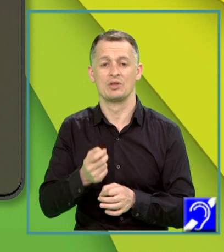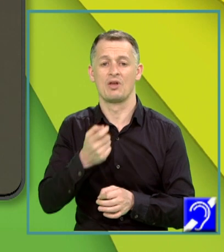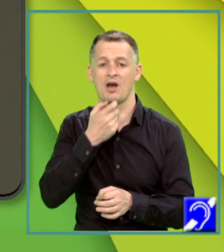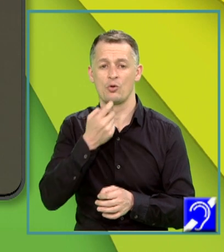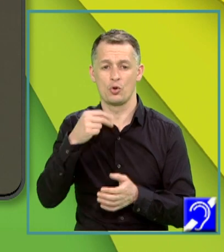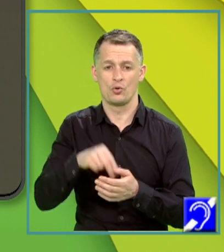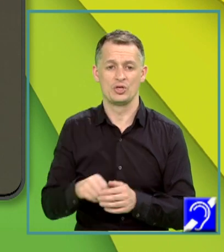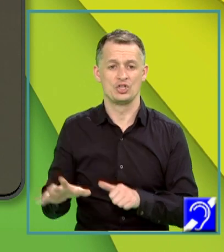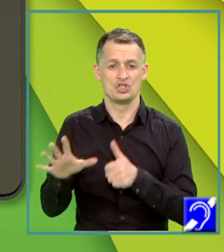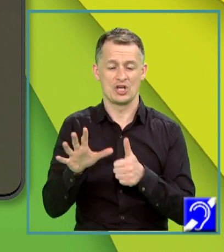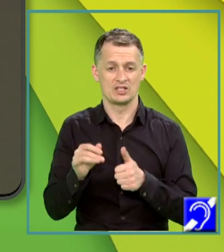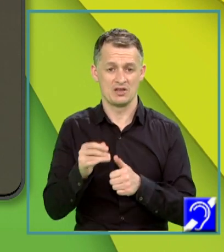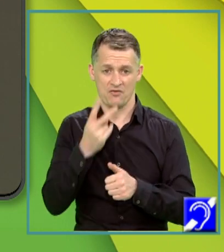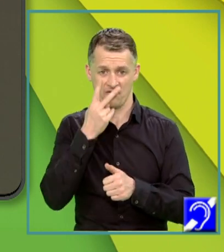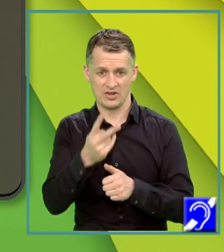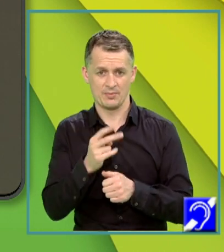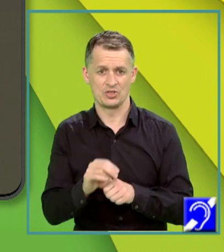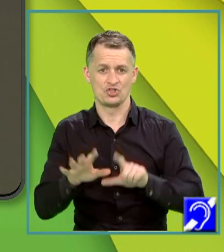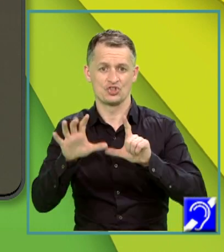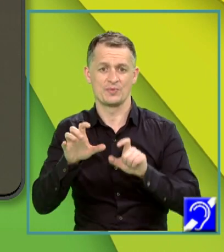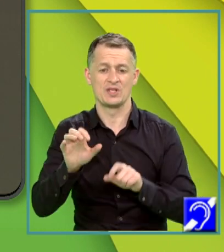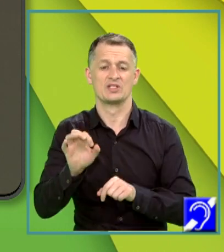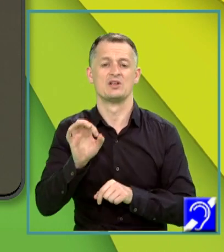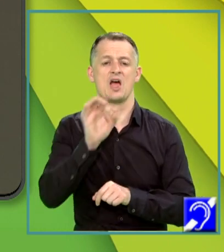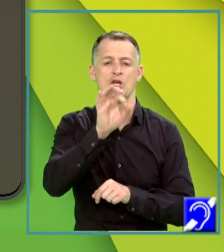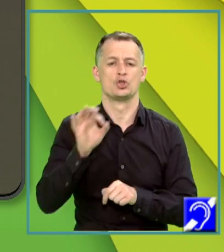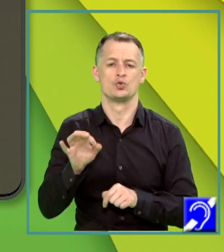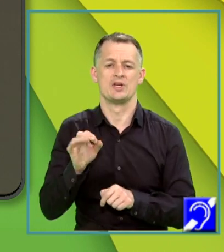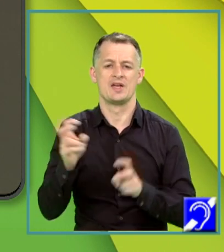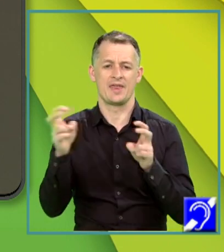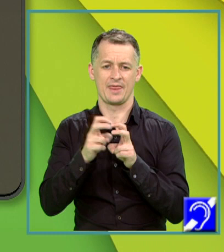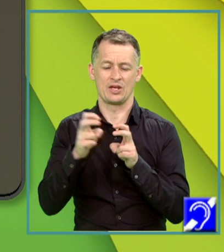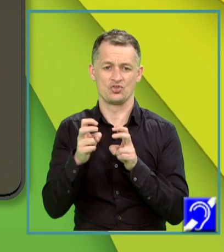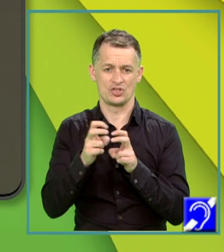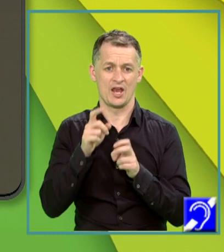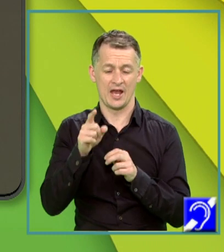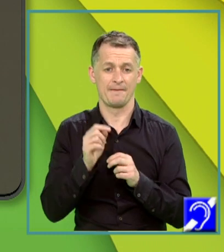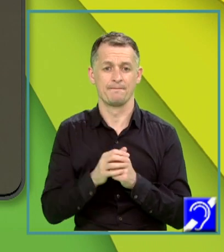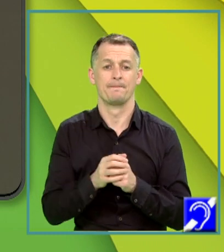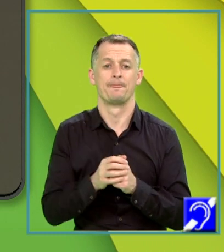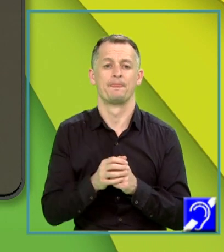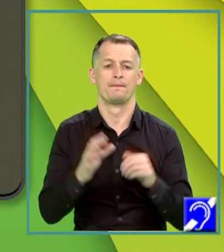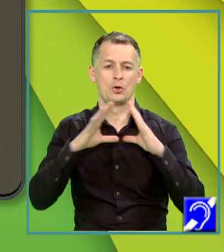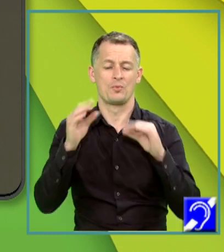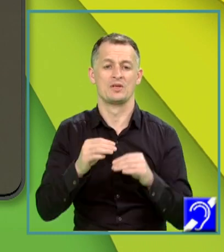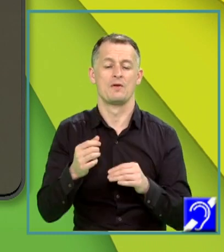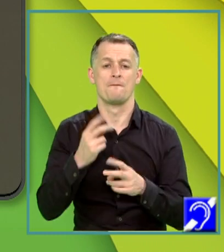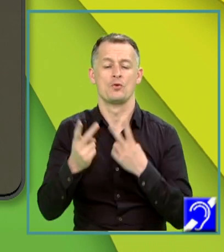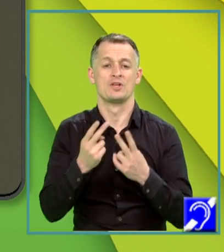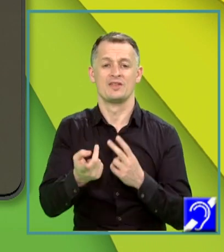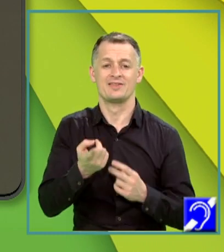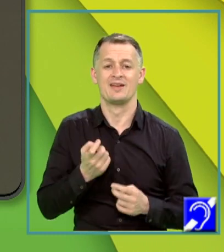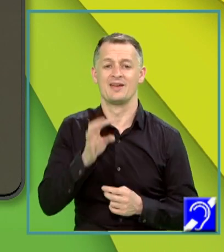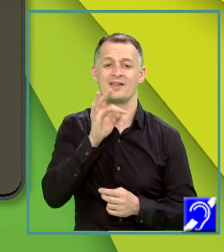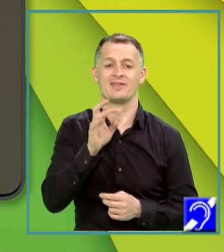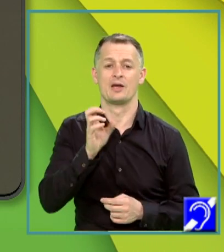observa că aproximativ 70% din energia electrică a țării era obținută din termocentrale deci dintre